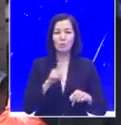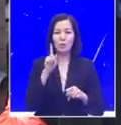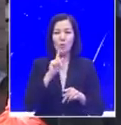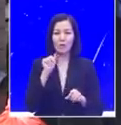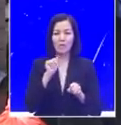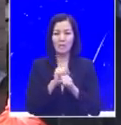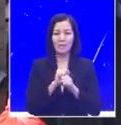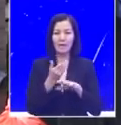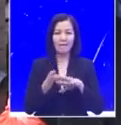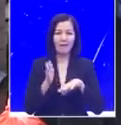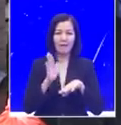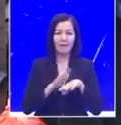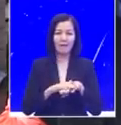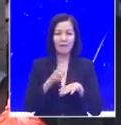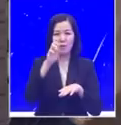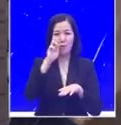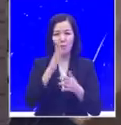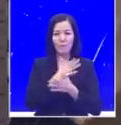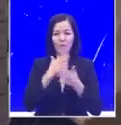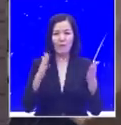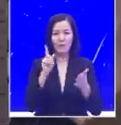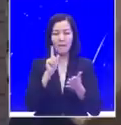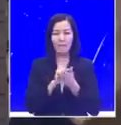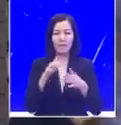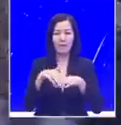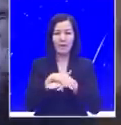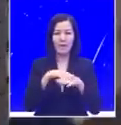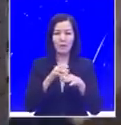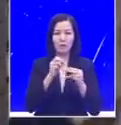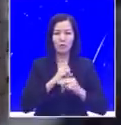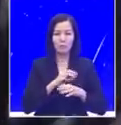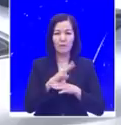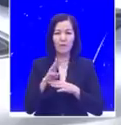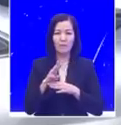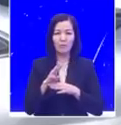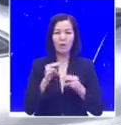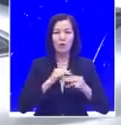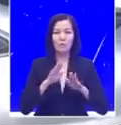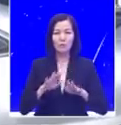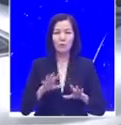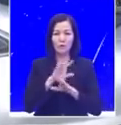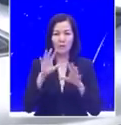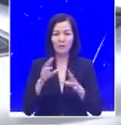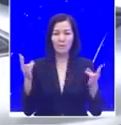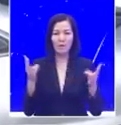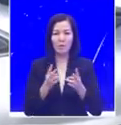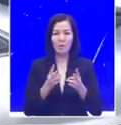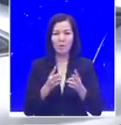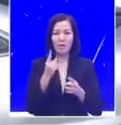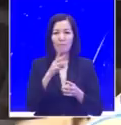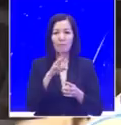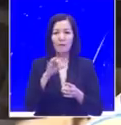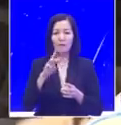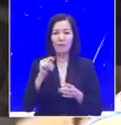Үкімет алдында тұрған үлкен міндетте осы. Халықты жұмыспен қамту, жұмыс орындарын сақтап қалу. Бұл мақсатқа ел билігі 1 триллион